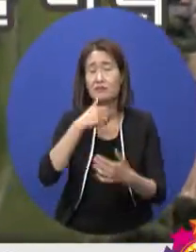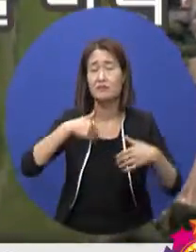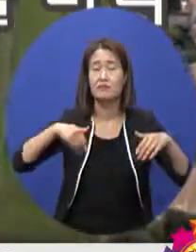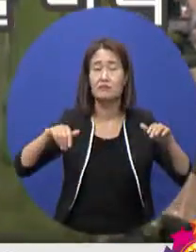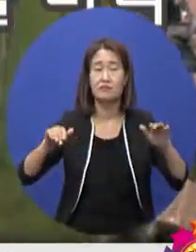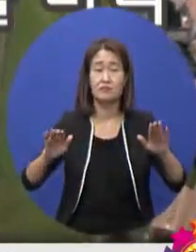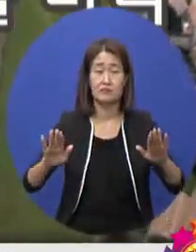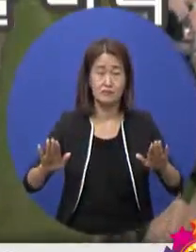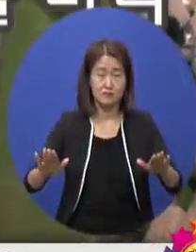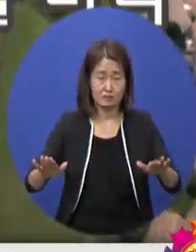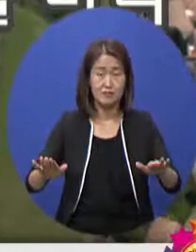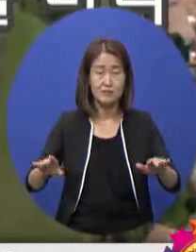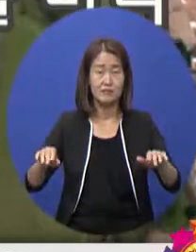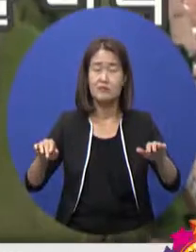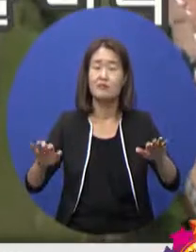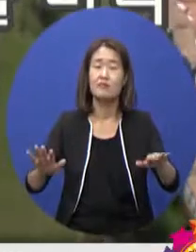마라